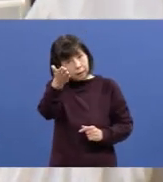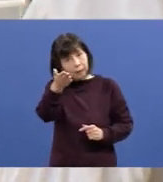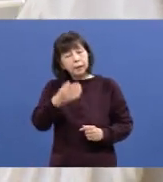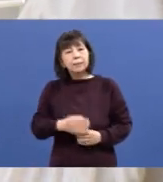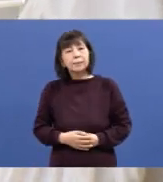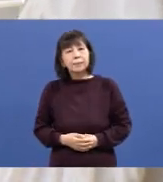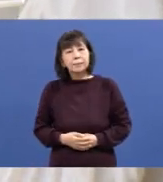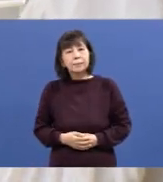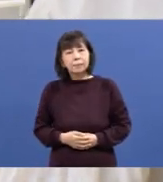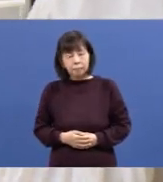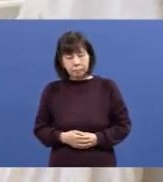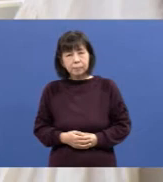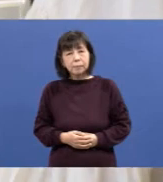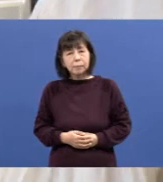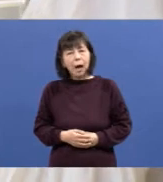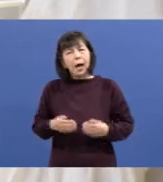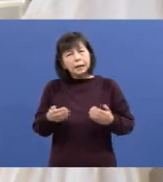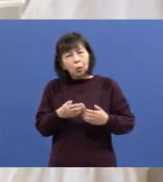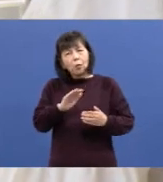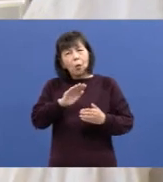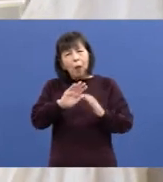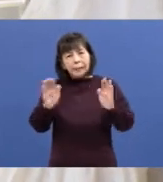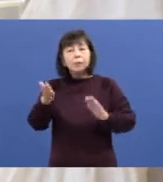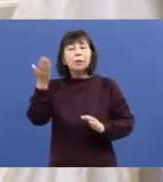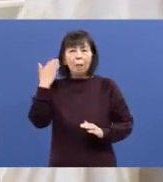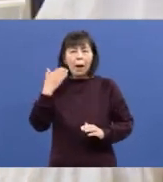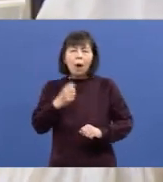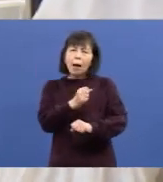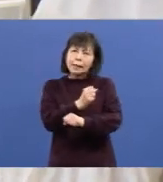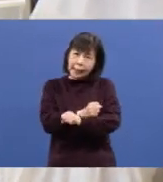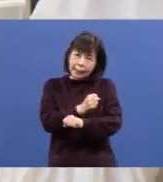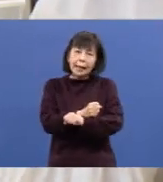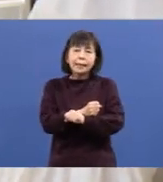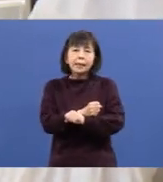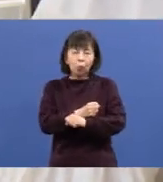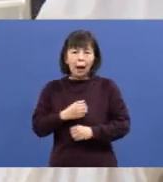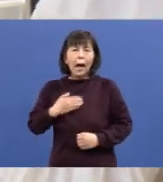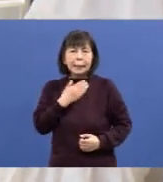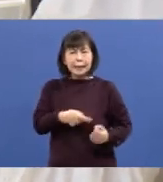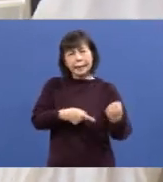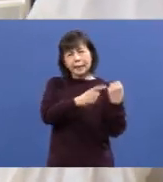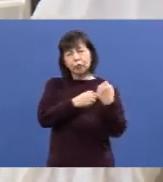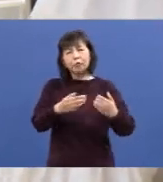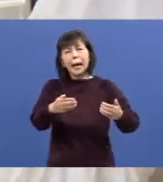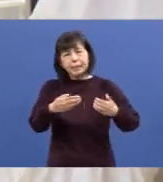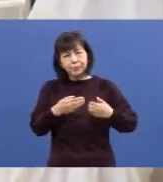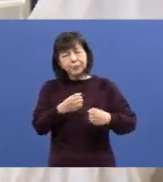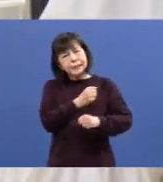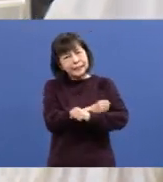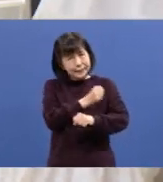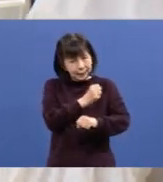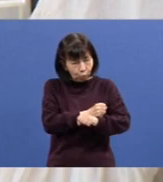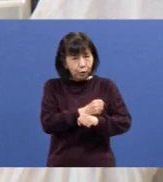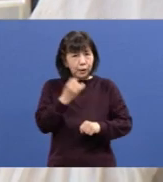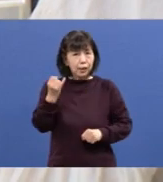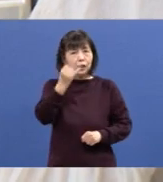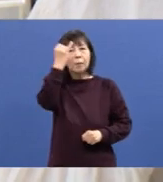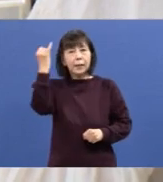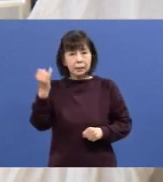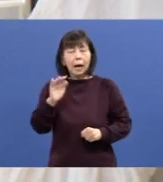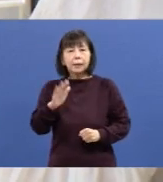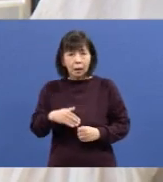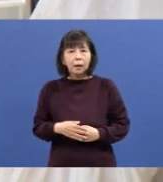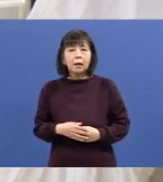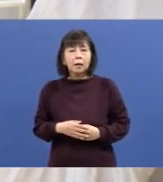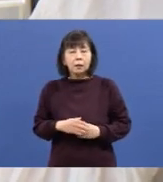か？ 介護職に就く前は大変なイメージだったり、やっぱ体力的にもしんどいというイメージだったんですけど、介護職に